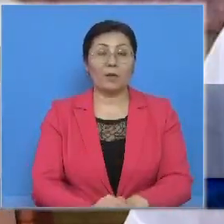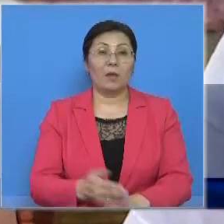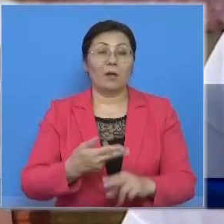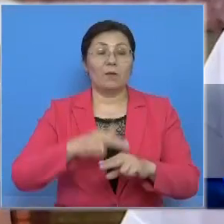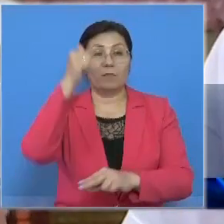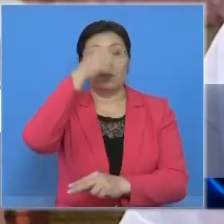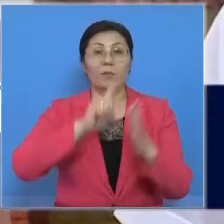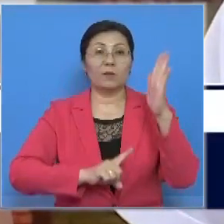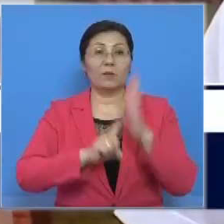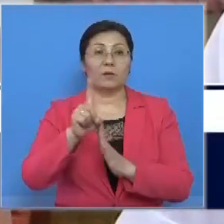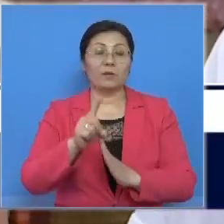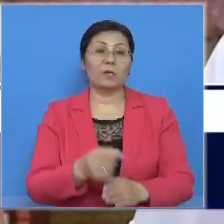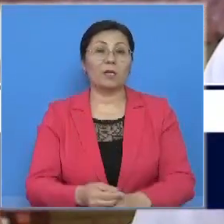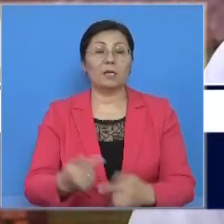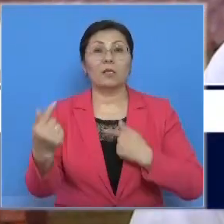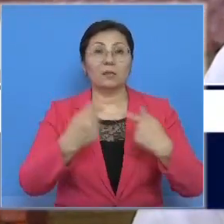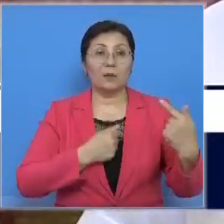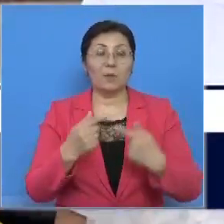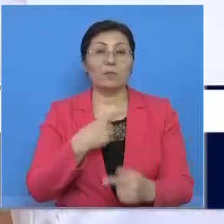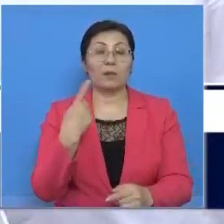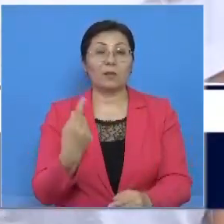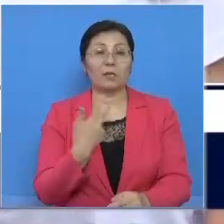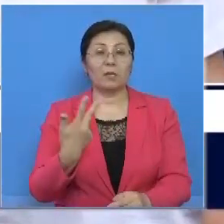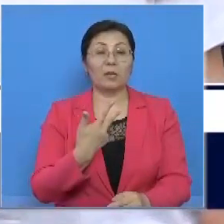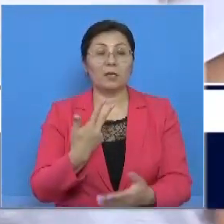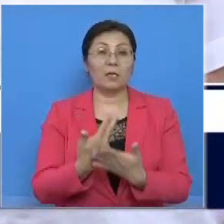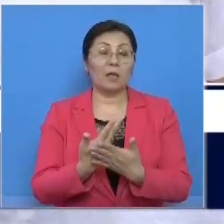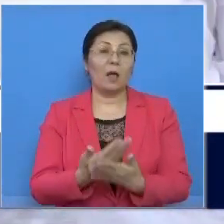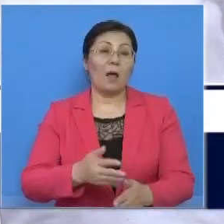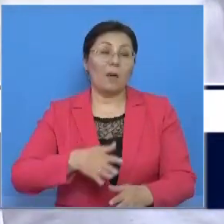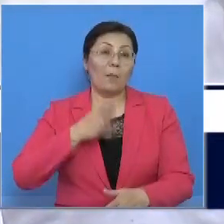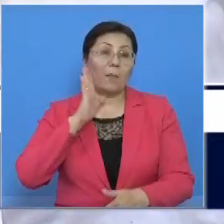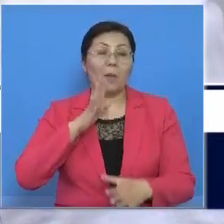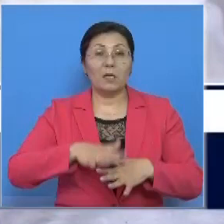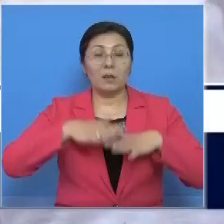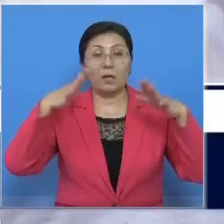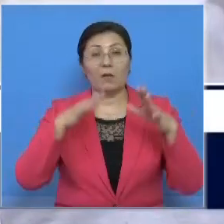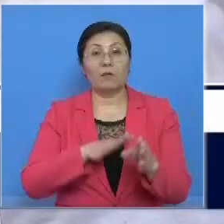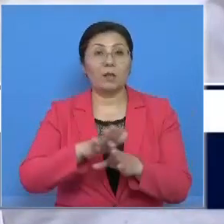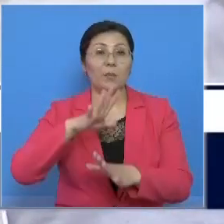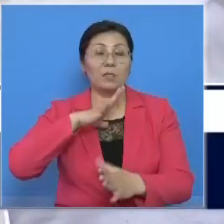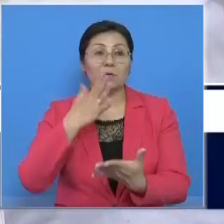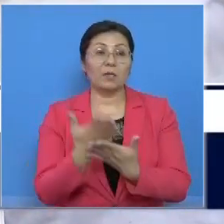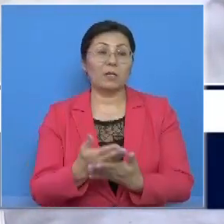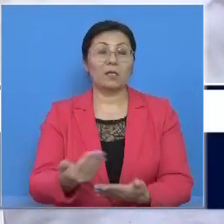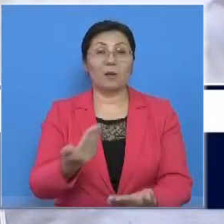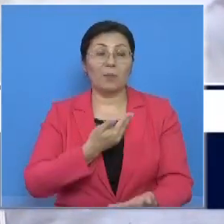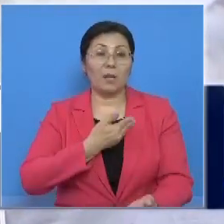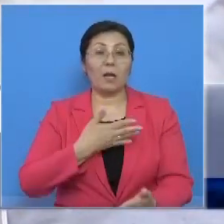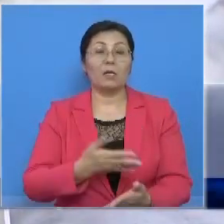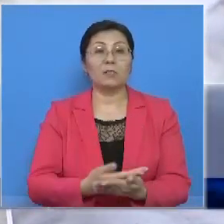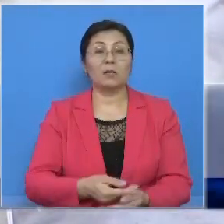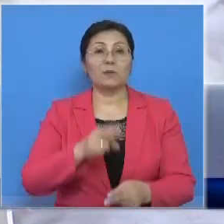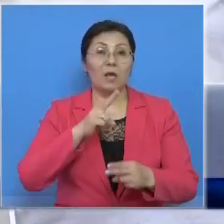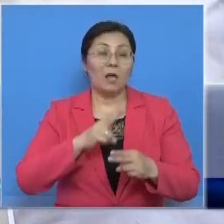Текущий год начался для хабдинцев с тяжелого испытания. Впервые за 30 лет в село пришла большая вода. Мы предприняли все меры, чтобы минимизировать последствия